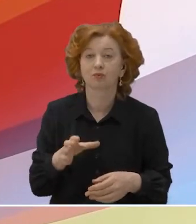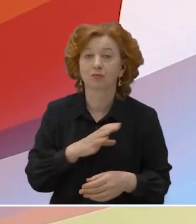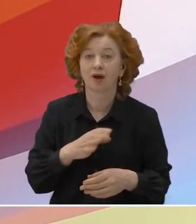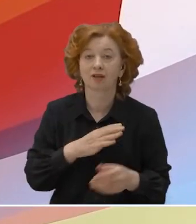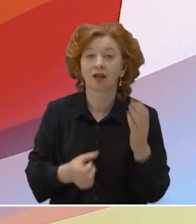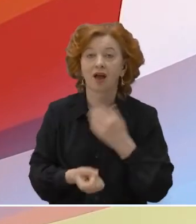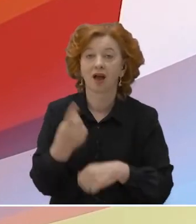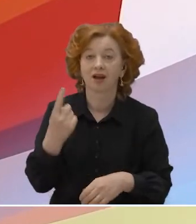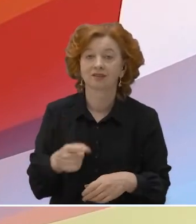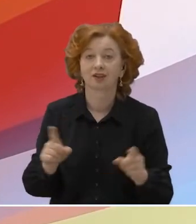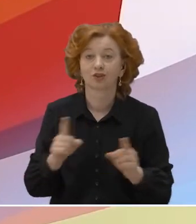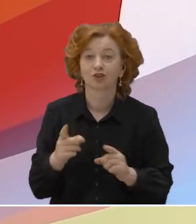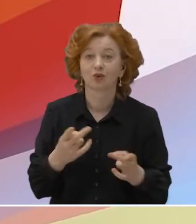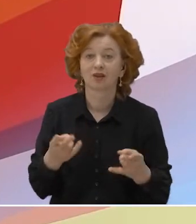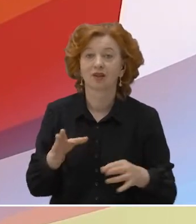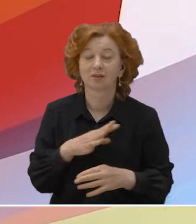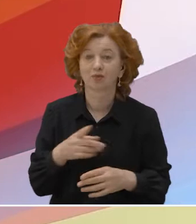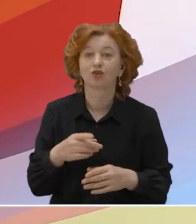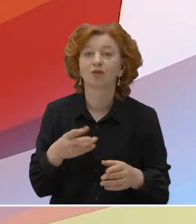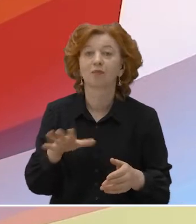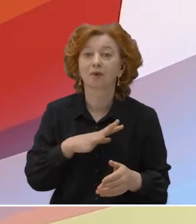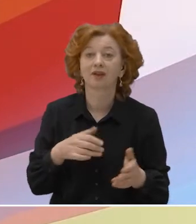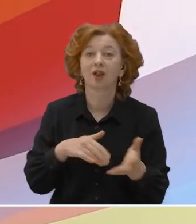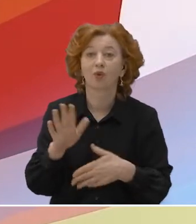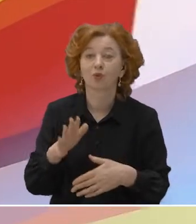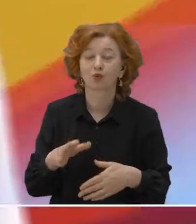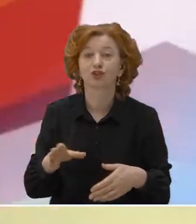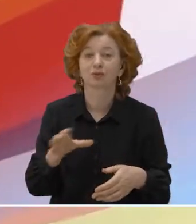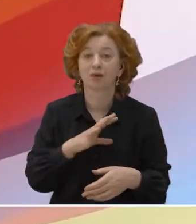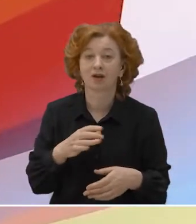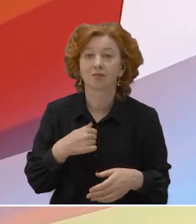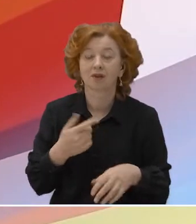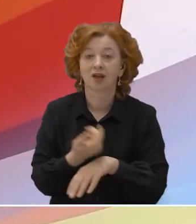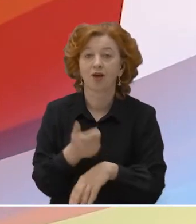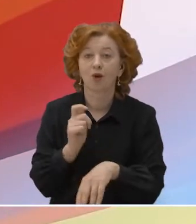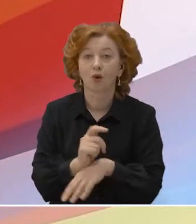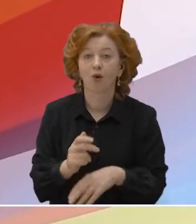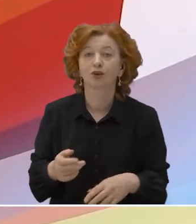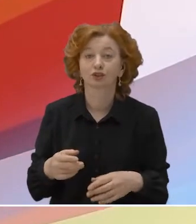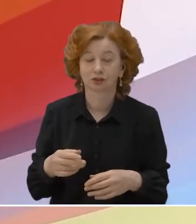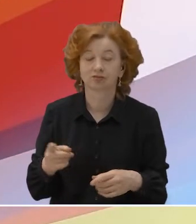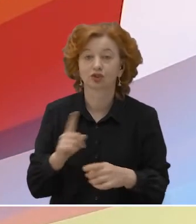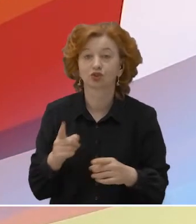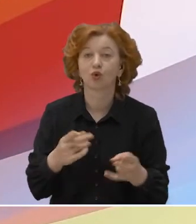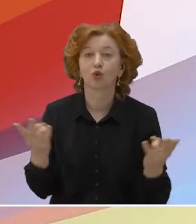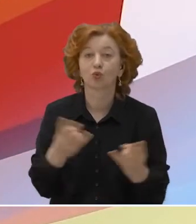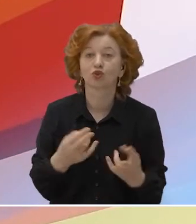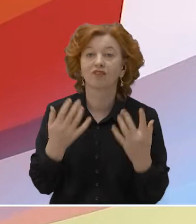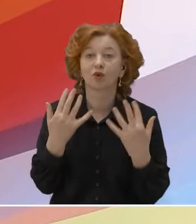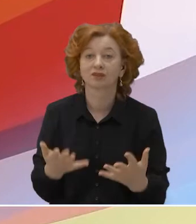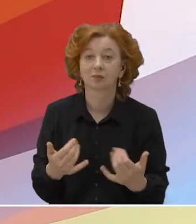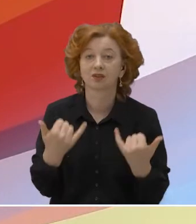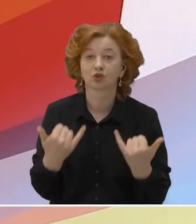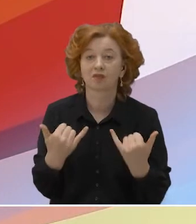богатым». А оказалось все намного круче, намного лучше, полезней. Мне очень понравилось то, что были